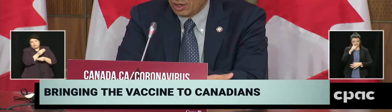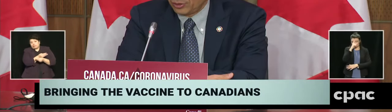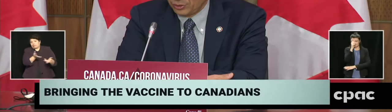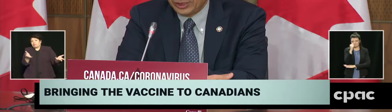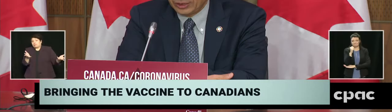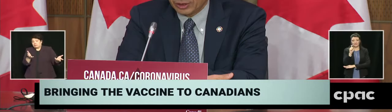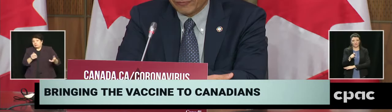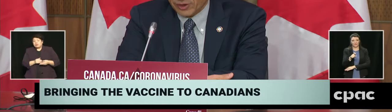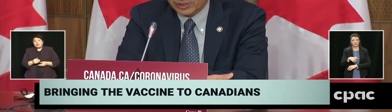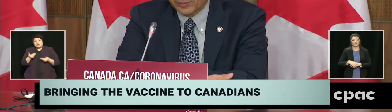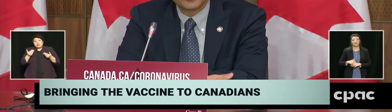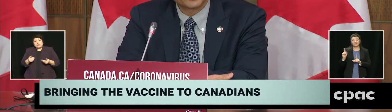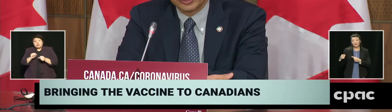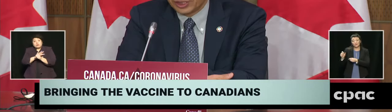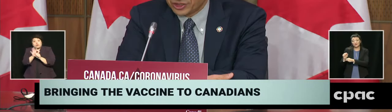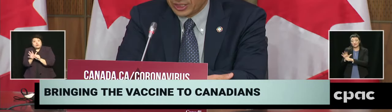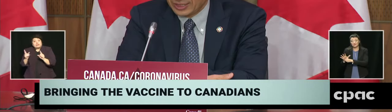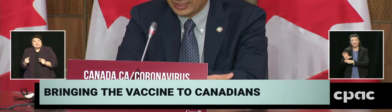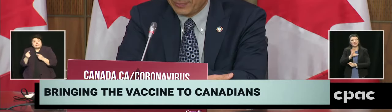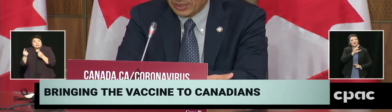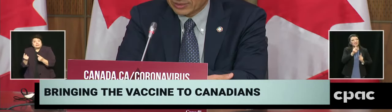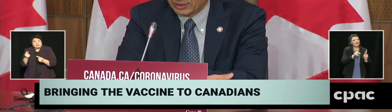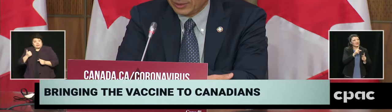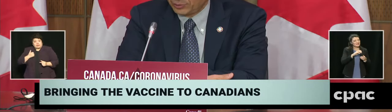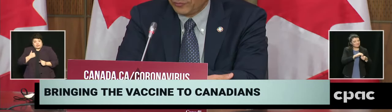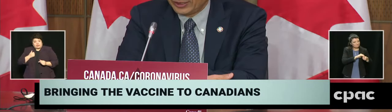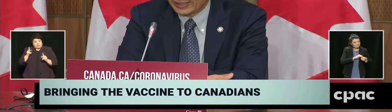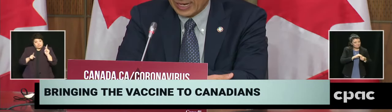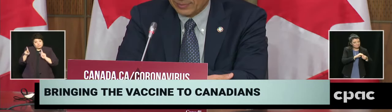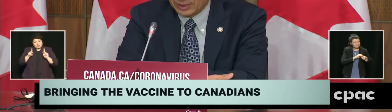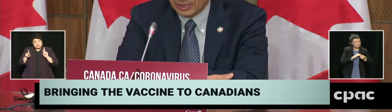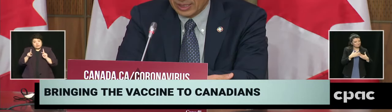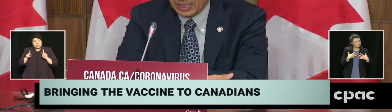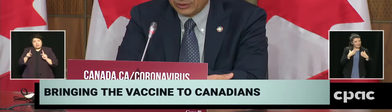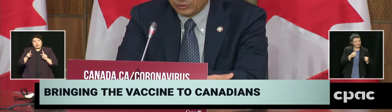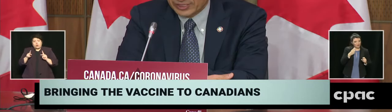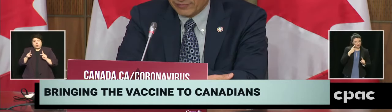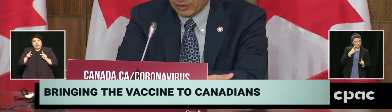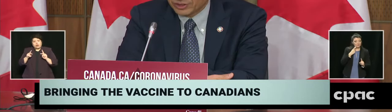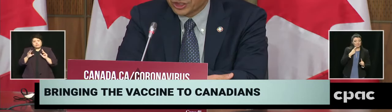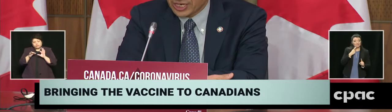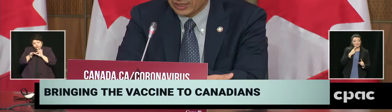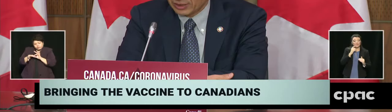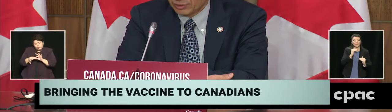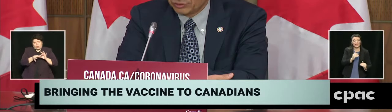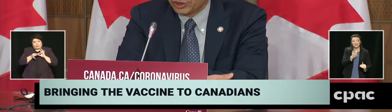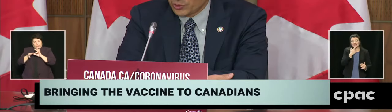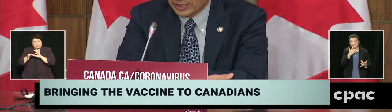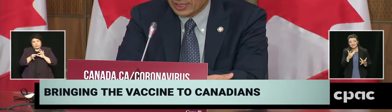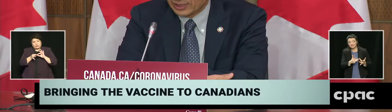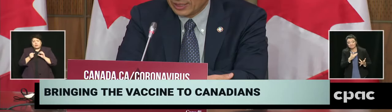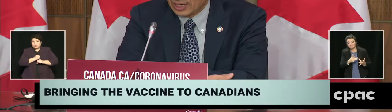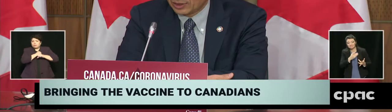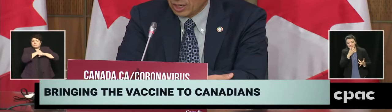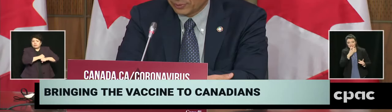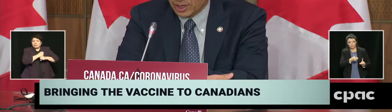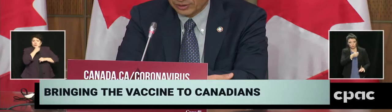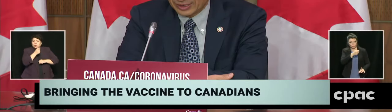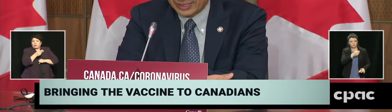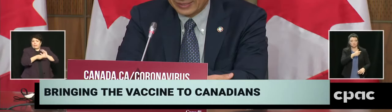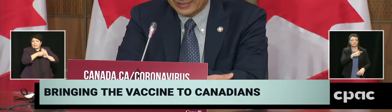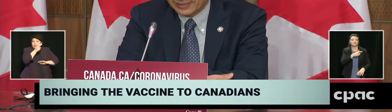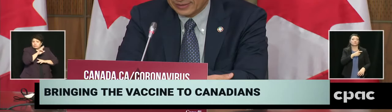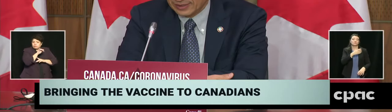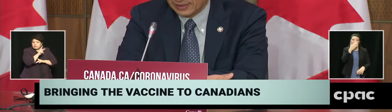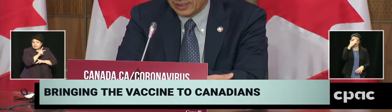Canadiens ont uni leurs forces pour protéger les personnes les plus vulnérables et nous savons que chacun continuera à